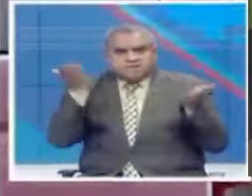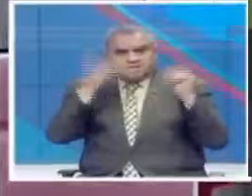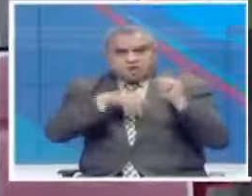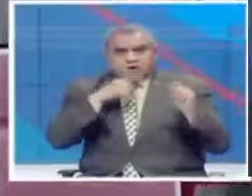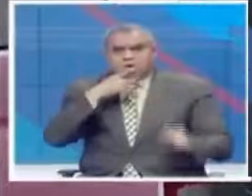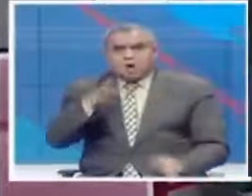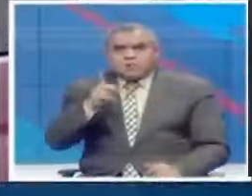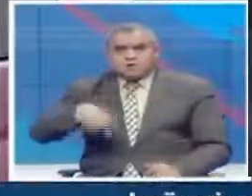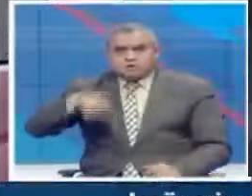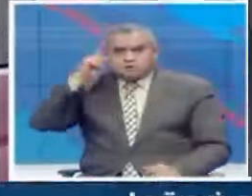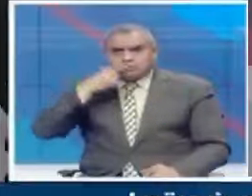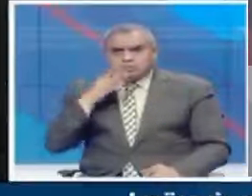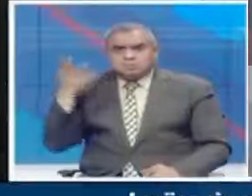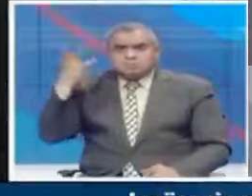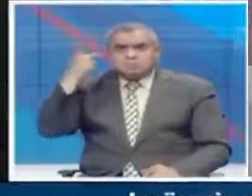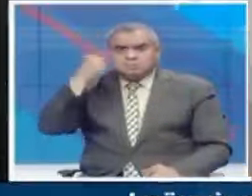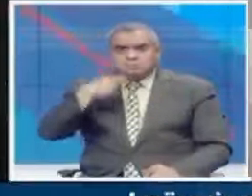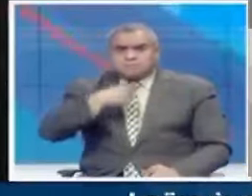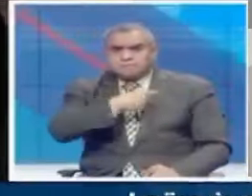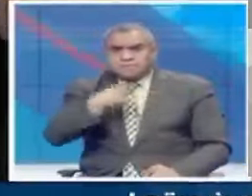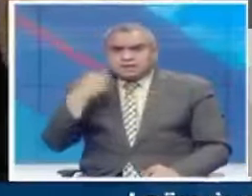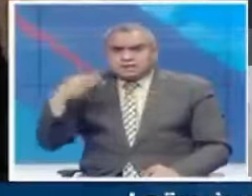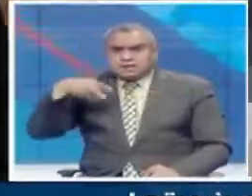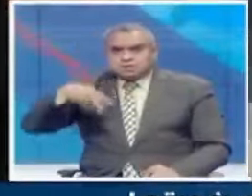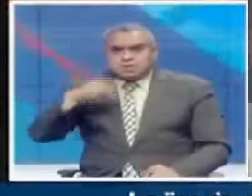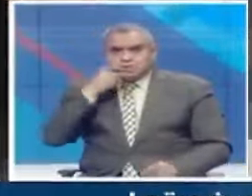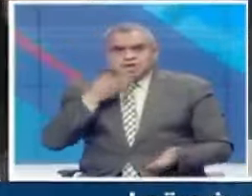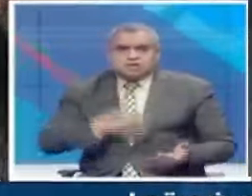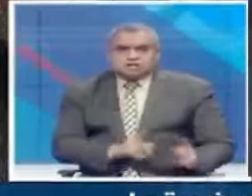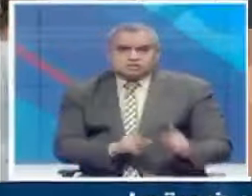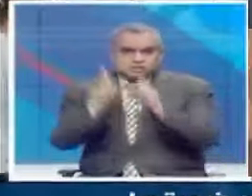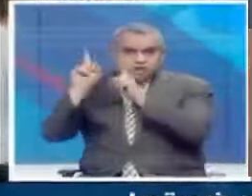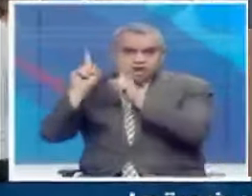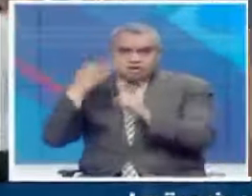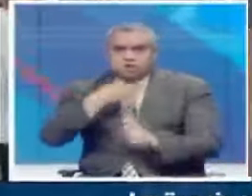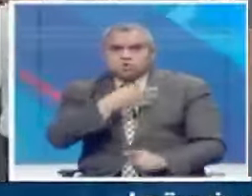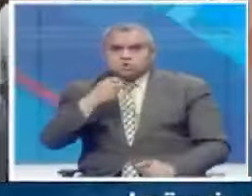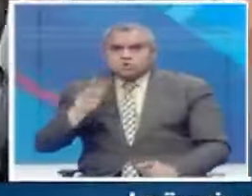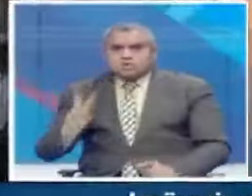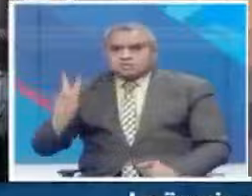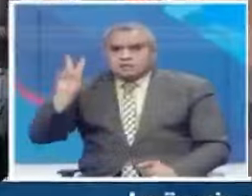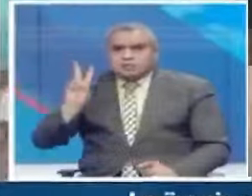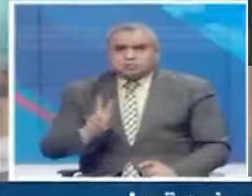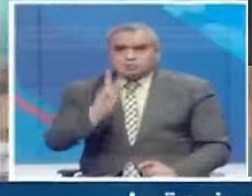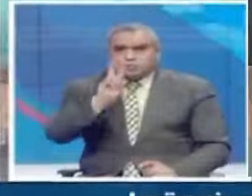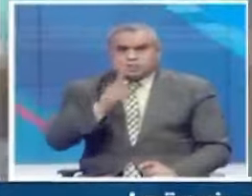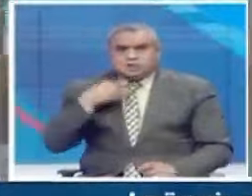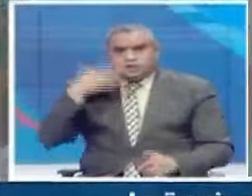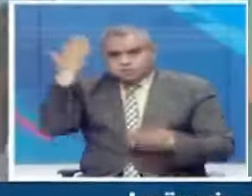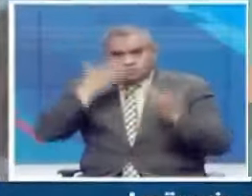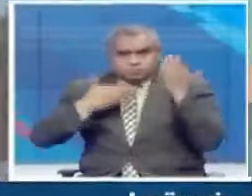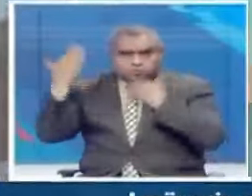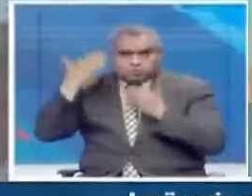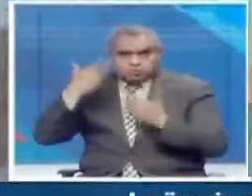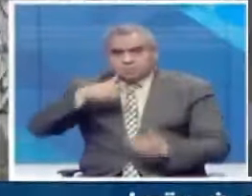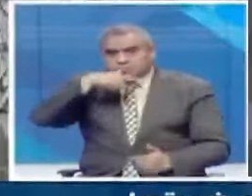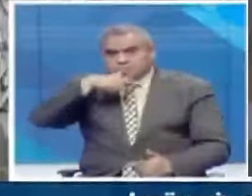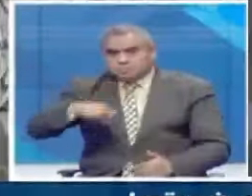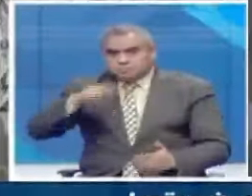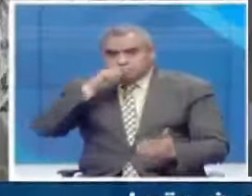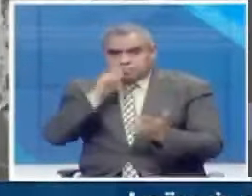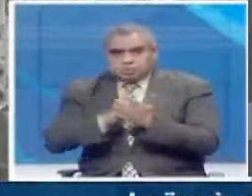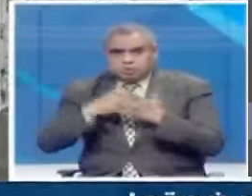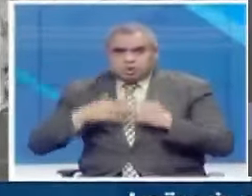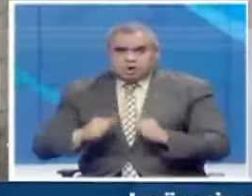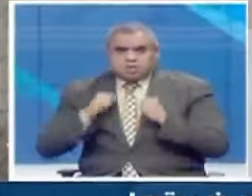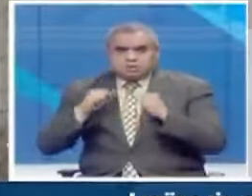ساعة الماضية، راح ضحيتها 183 شهيدا و377 مصابا. كما أكدت الصحة